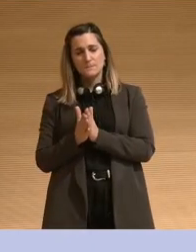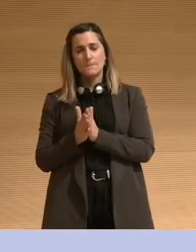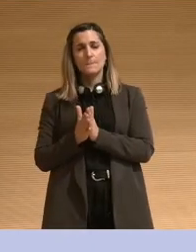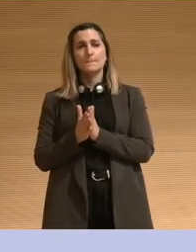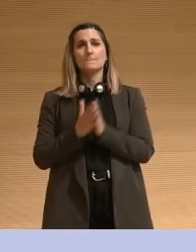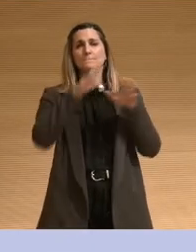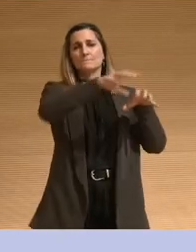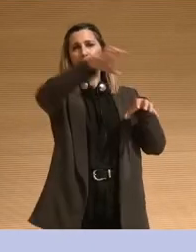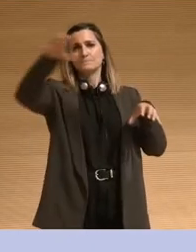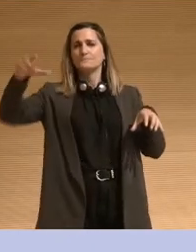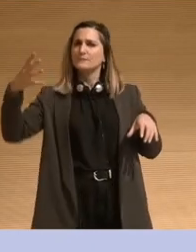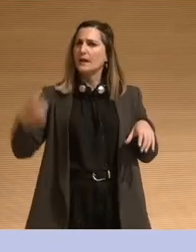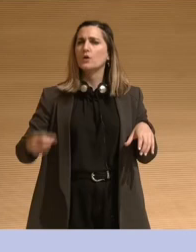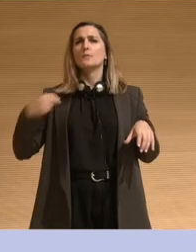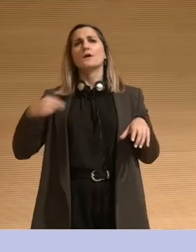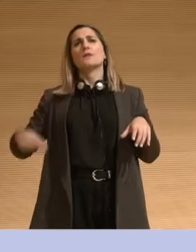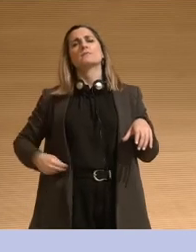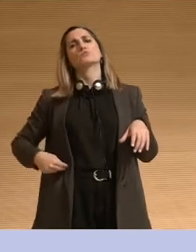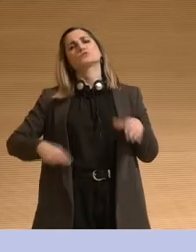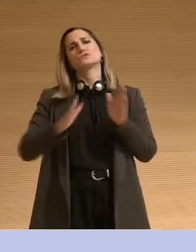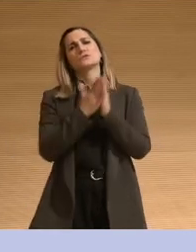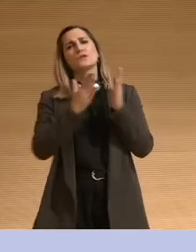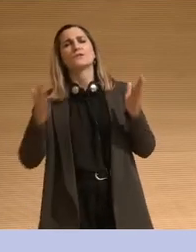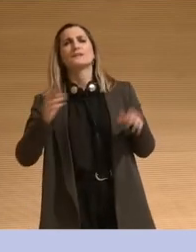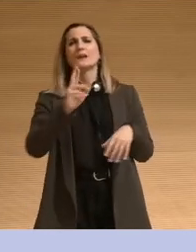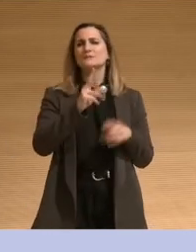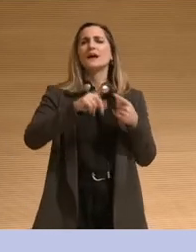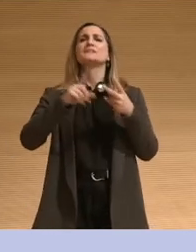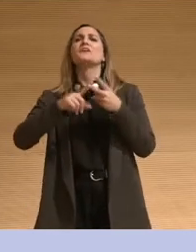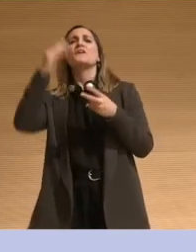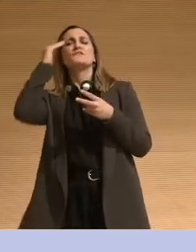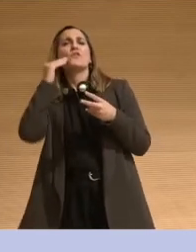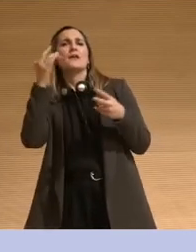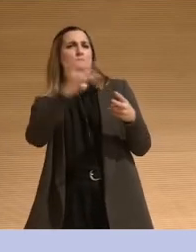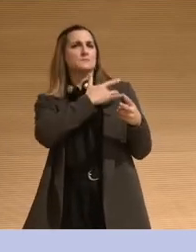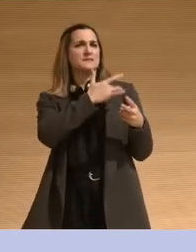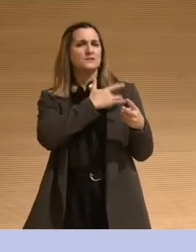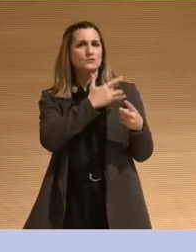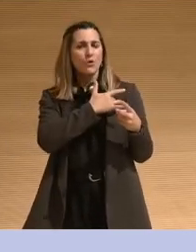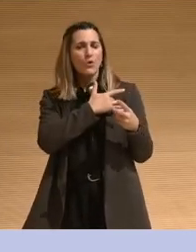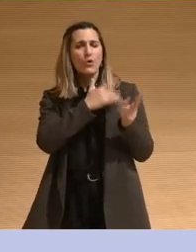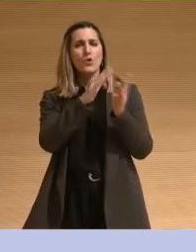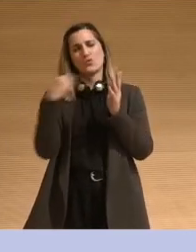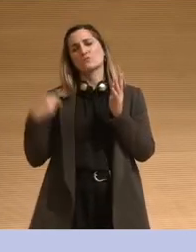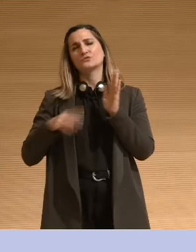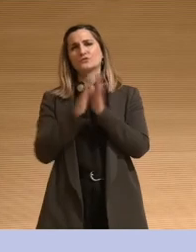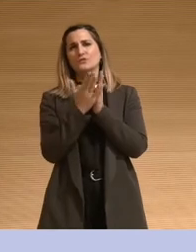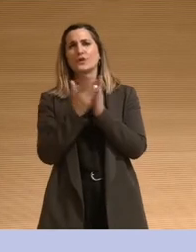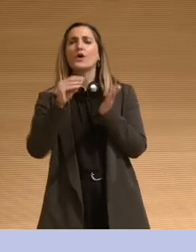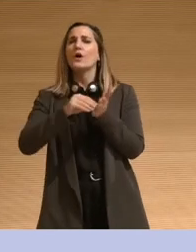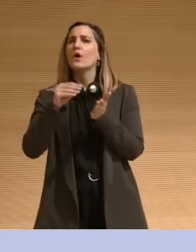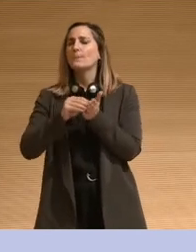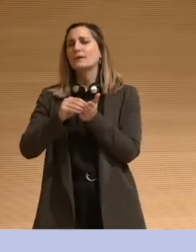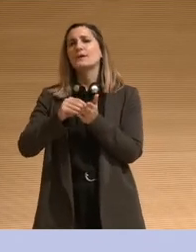η Δημοτική Βιβλιοθήκη της Ραψάνης, η Δημοτική Βιβλιοθήκη της Φιλοθέης Ψυχικού, η Βιβλιοθήκη του